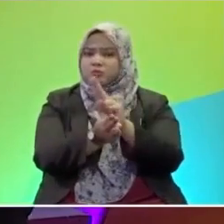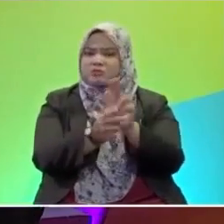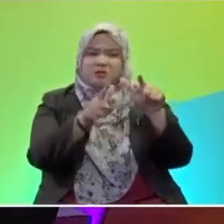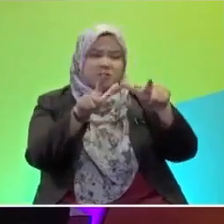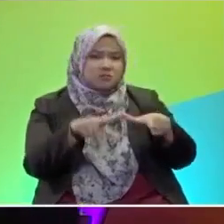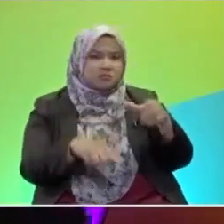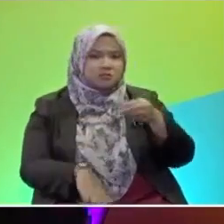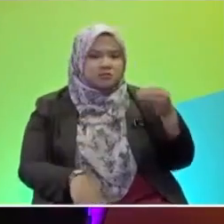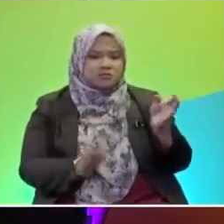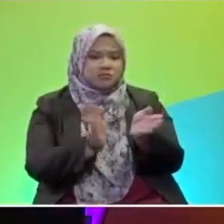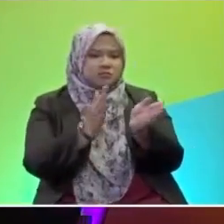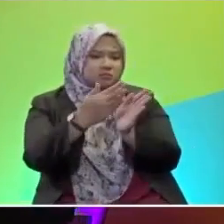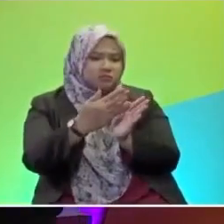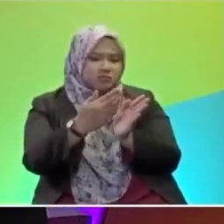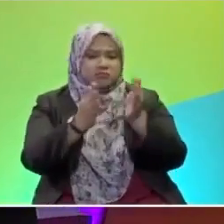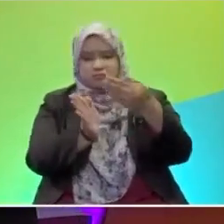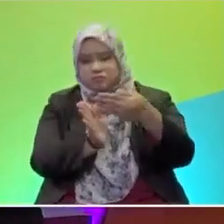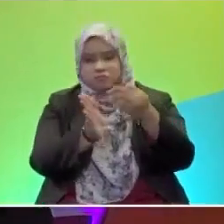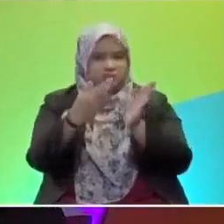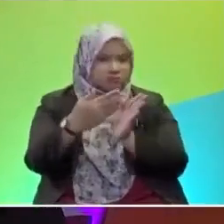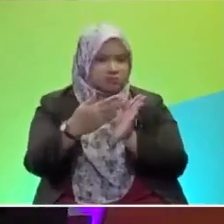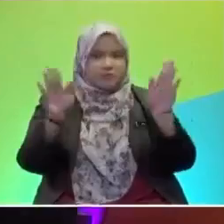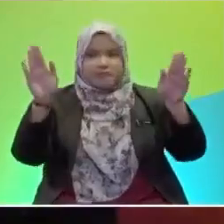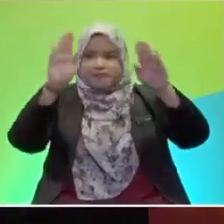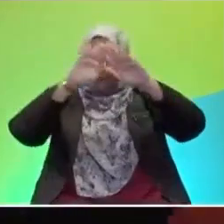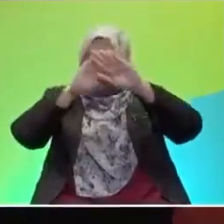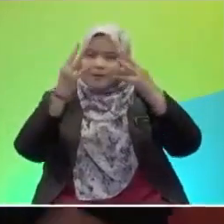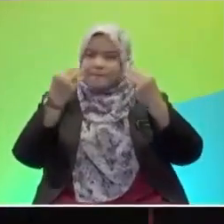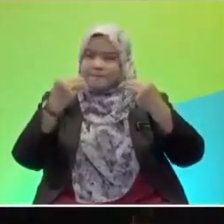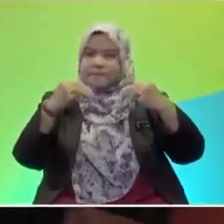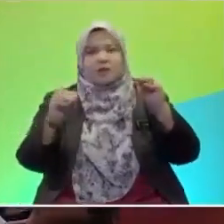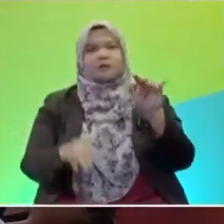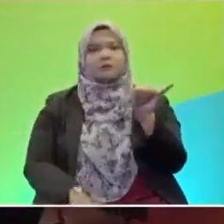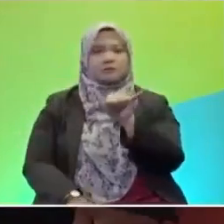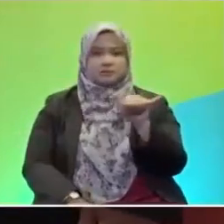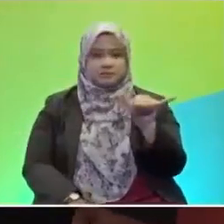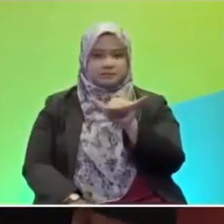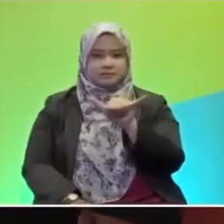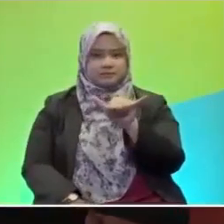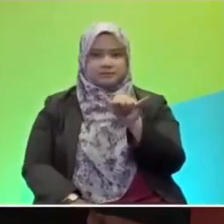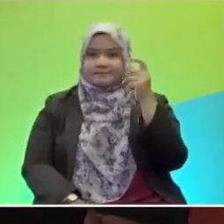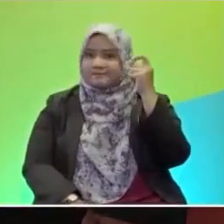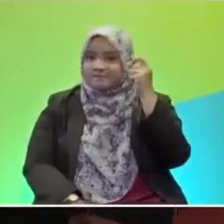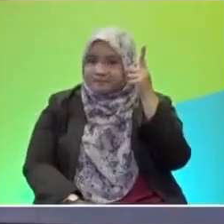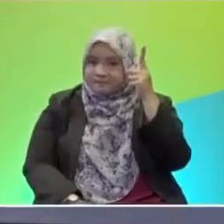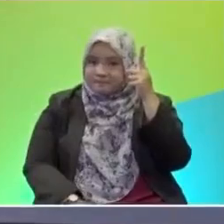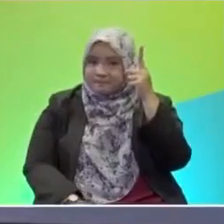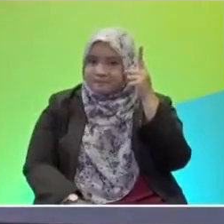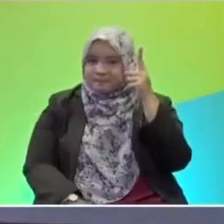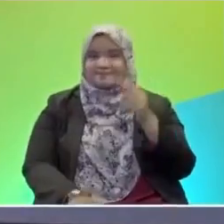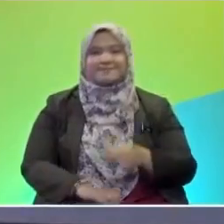dan sekali lagi kita Letakkan di sini oke oke tapi kalau sekarang ini macam nih kedudukan sumber cahaya tapi